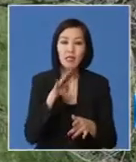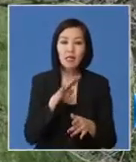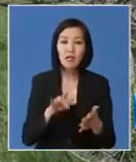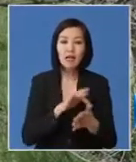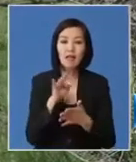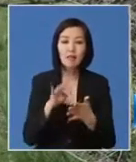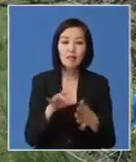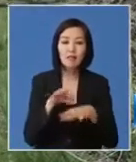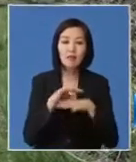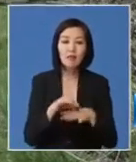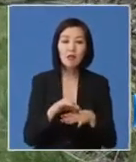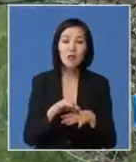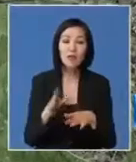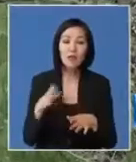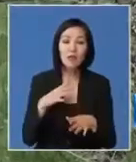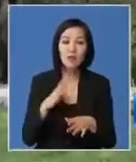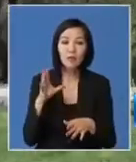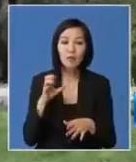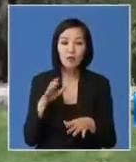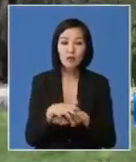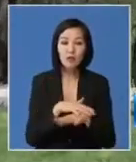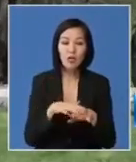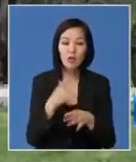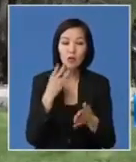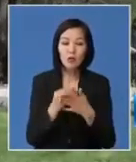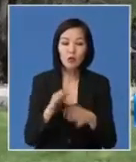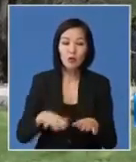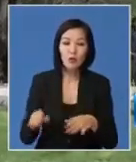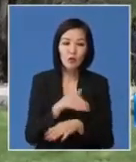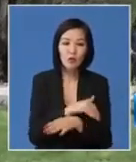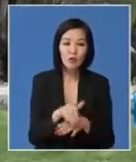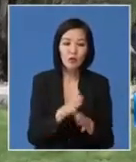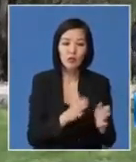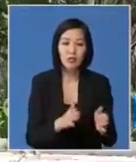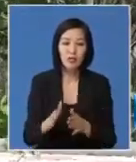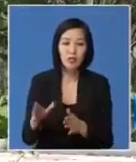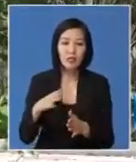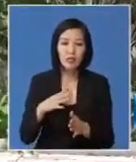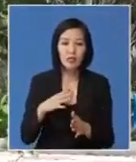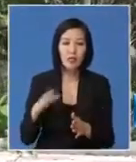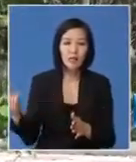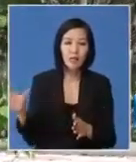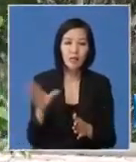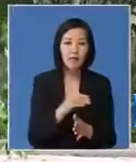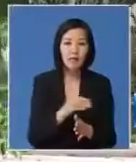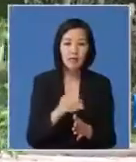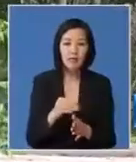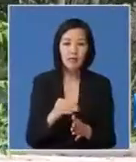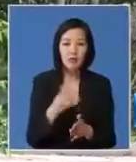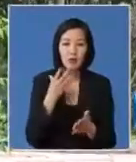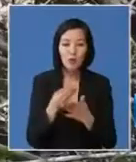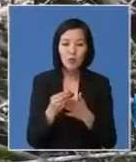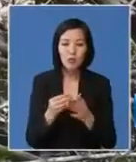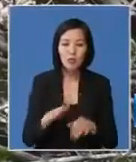ұйымдастырылды. 500-ден аса қала тұрғыны өз аулаларынан бастап көшелерді ретке келтірді. Күрек тұрмаларын арқалаған жұртшылық өздеріне